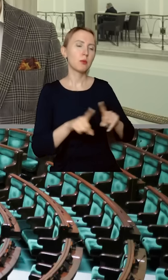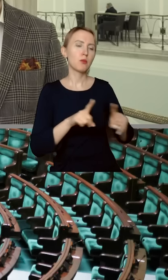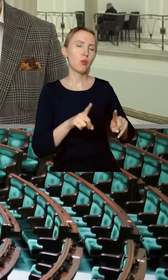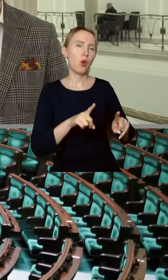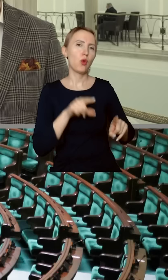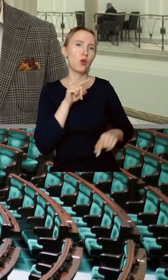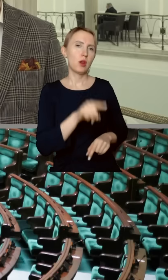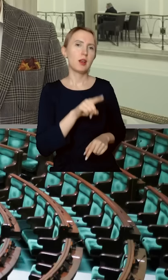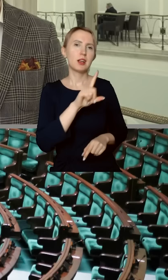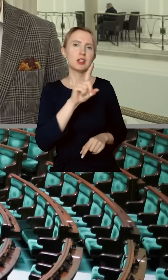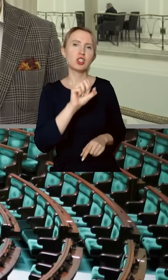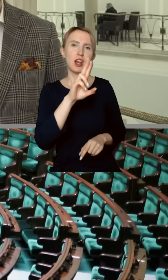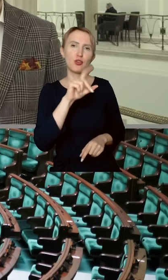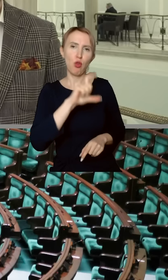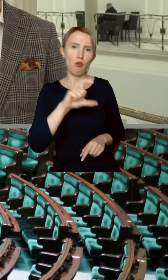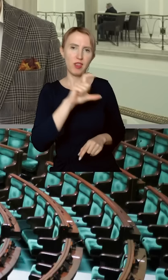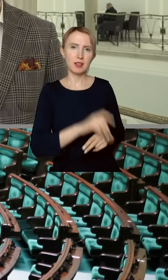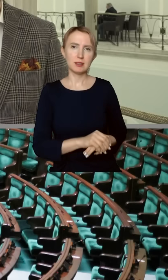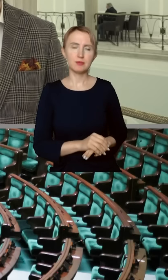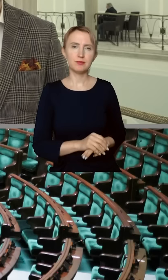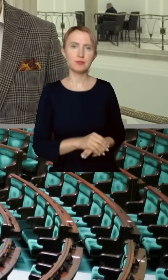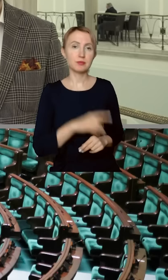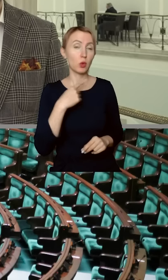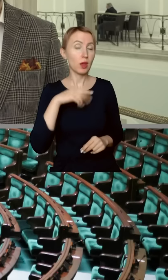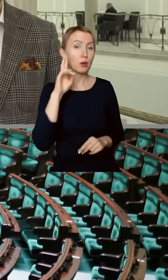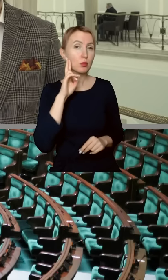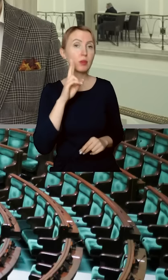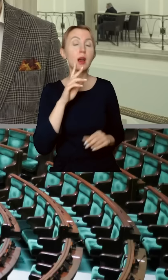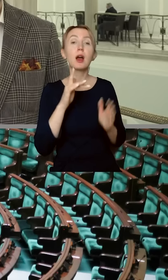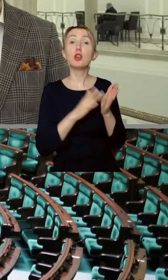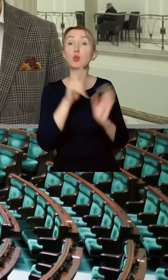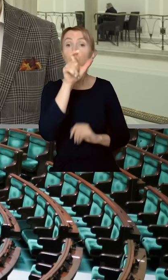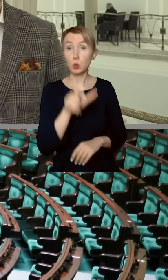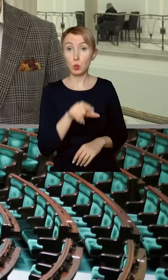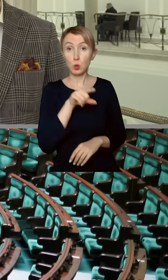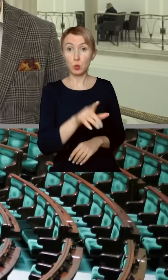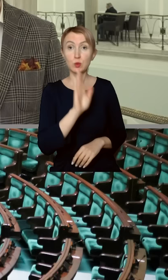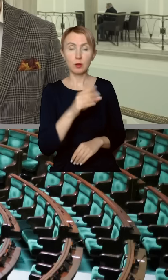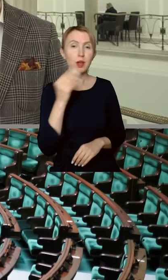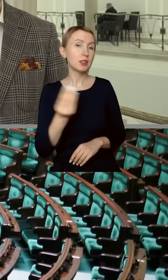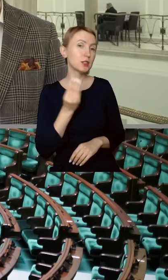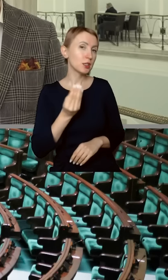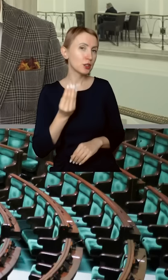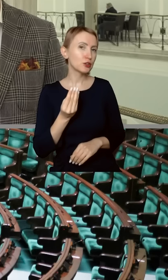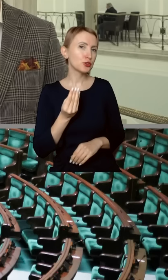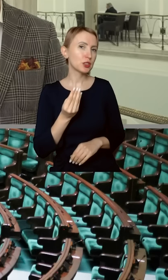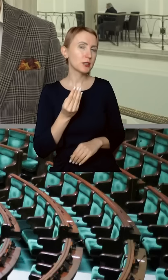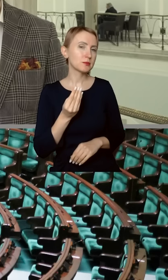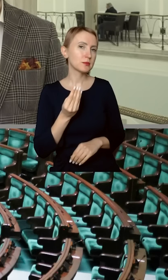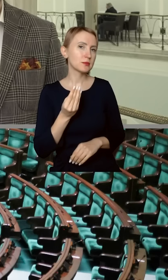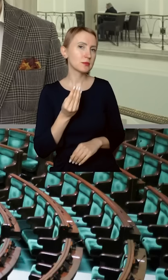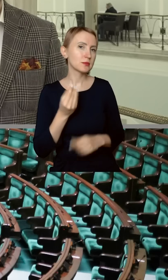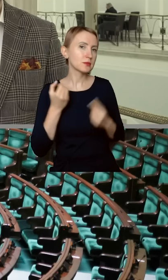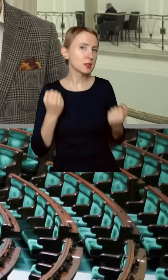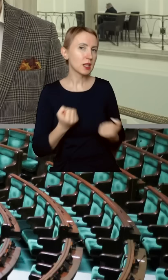jest Żarnowiec. Czyli jak rozumiem, Donald Tusk będzie jeszcze jakoś tutaj starał